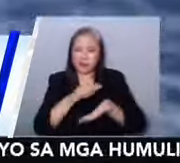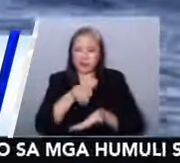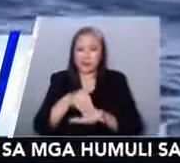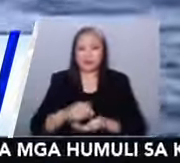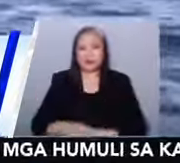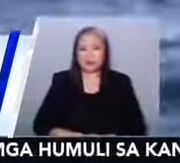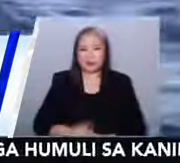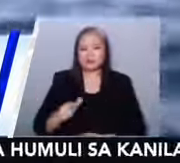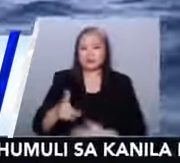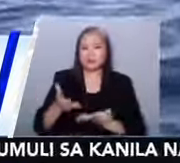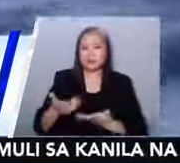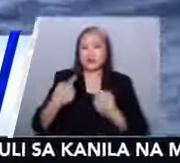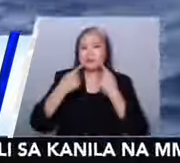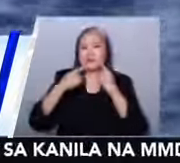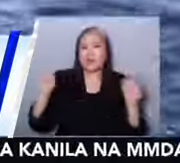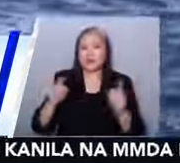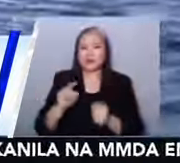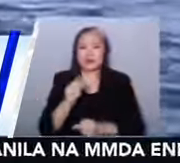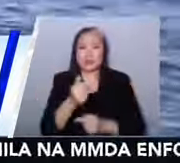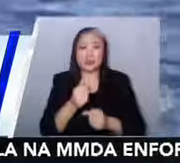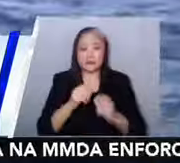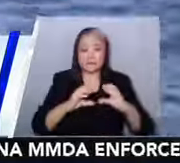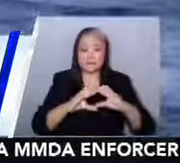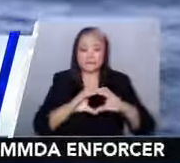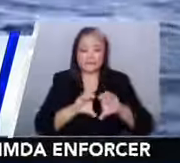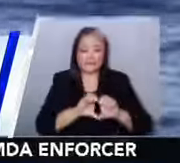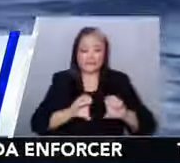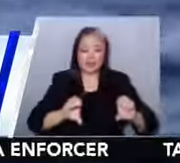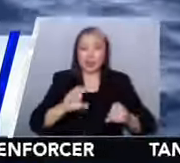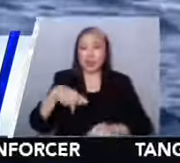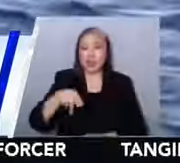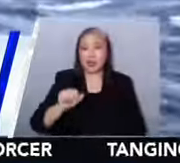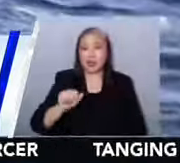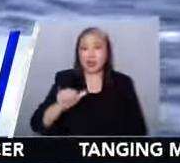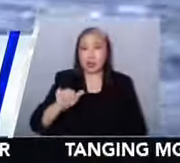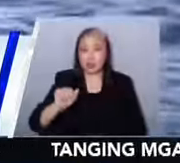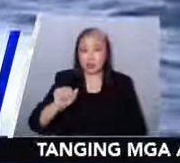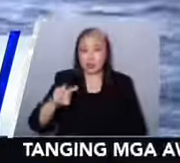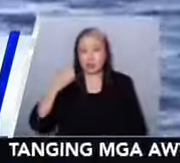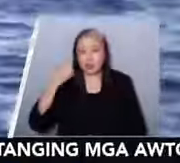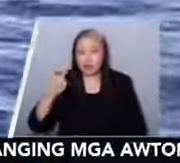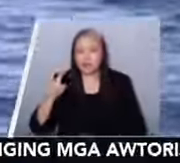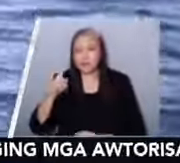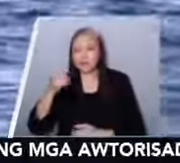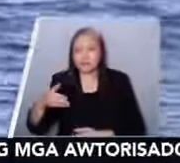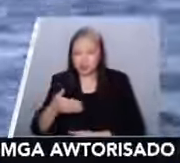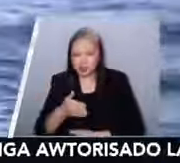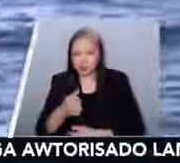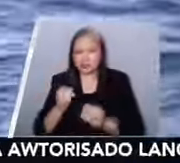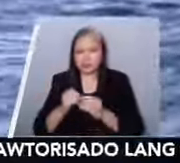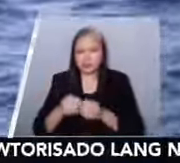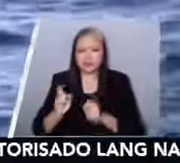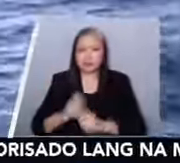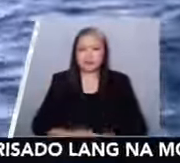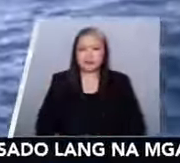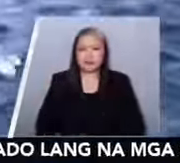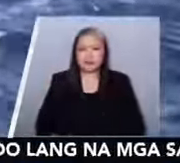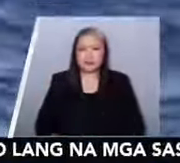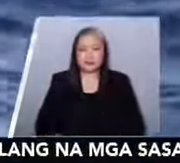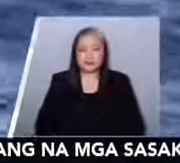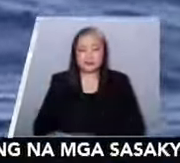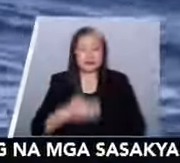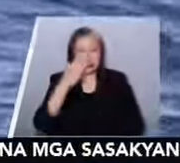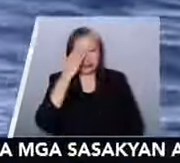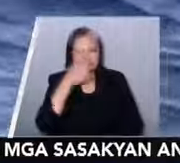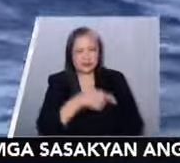10 payaw na nakaka-attract ng mga isda para mas maraming mahuli. Alam naman natin, ang China Coast Guard, makaputulin lang